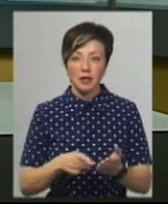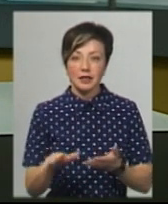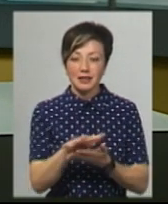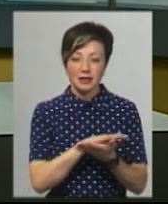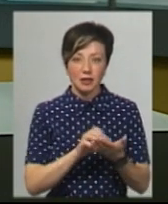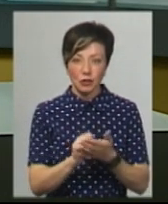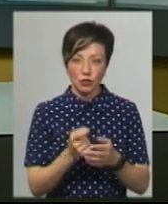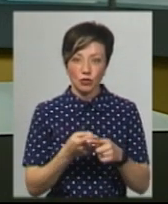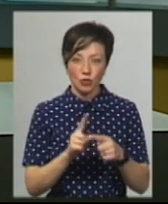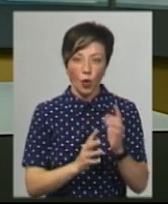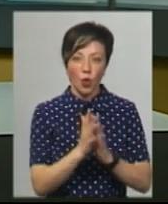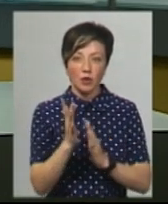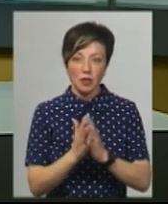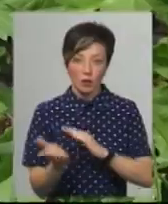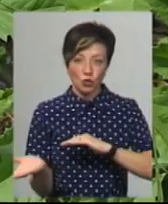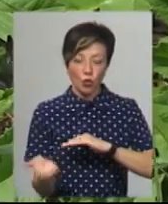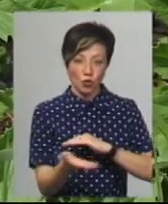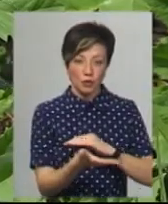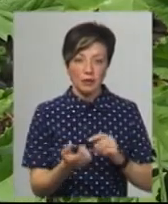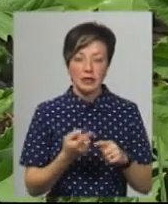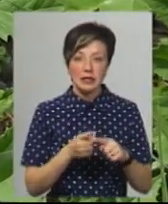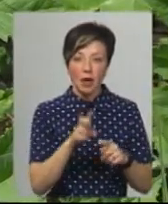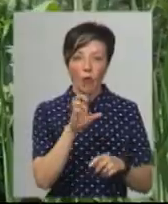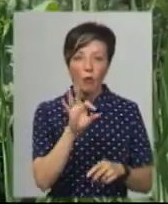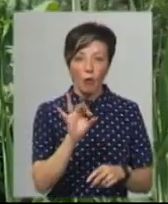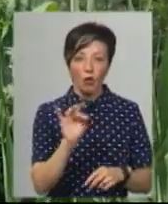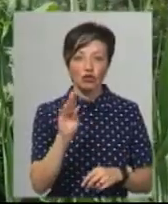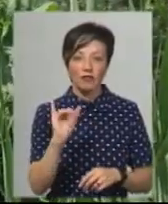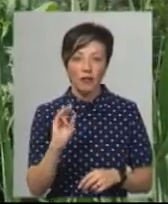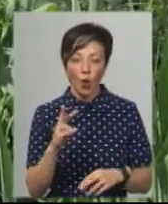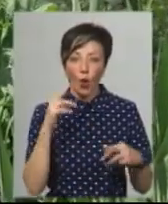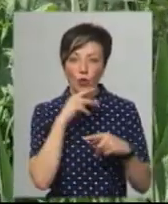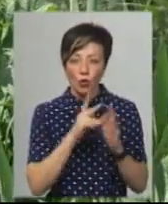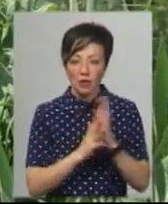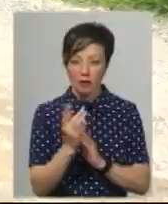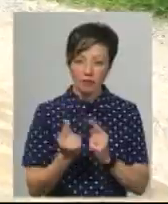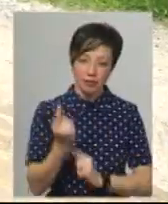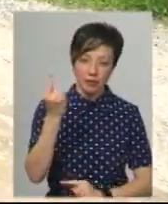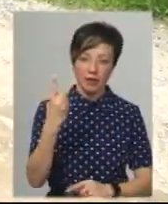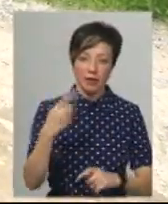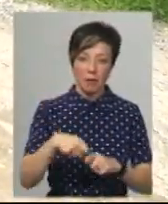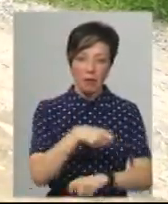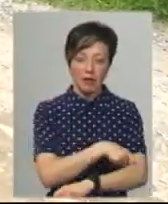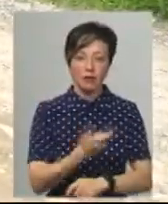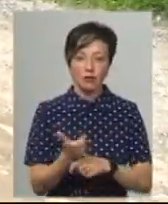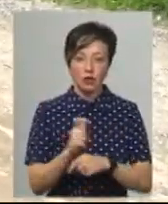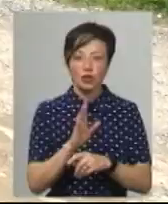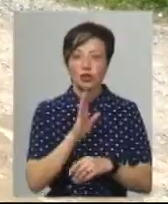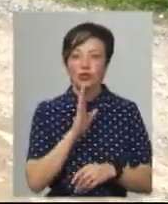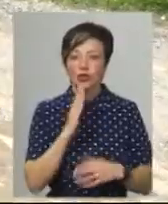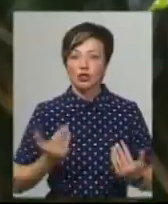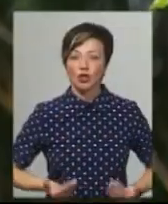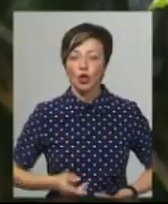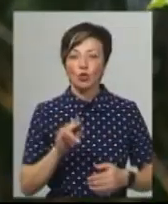рослину механічним шляхом. Це борщівник – отруйна рослина висотою до 2 і більше метрів. Жителька мікрорайону Дубова